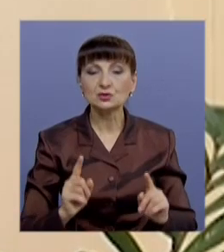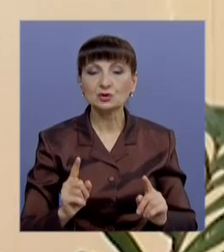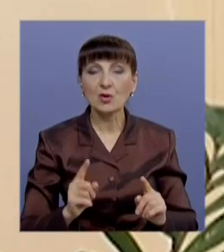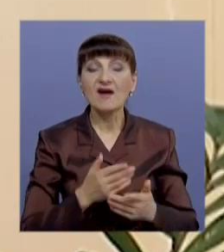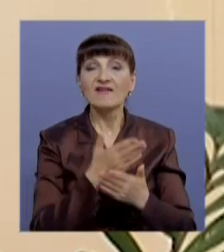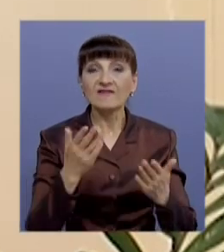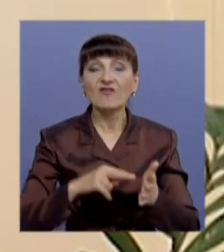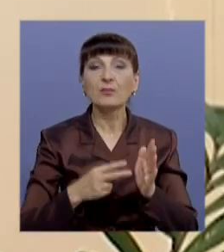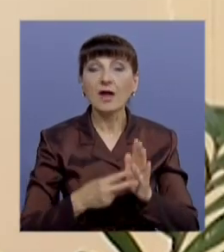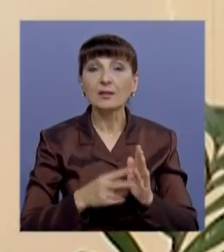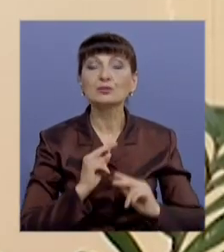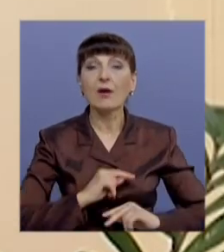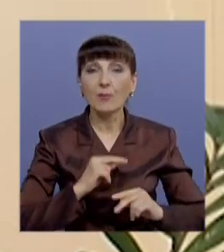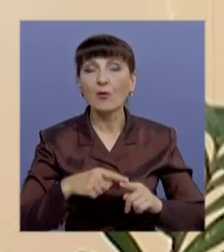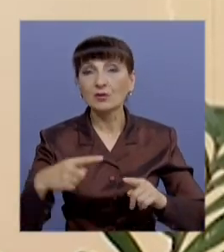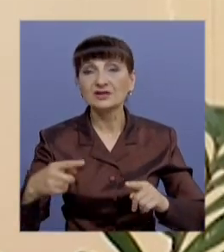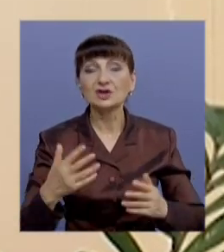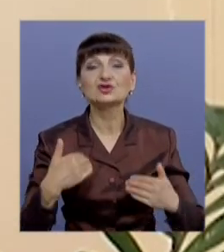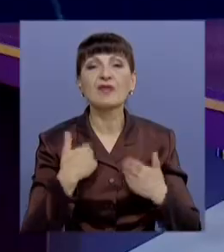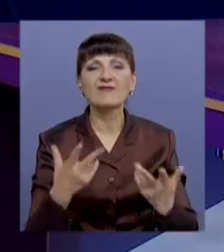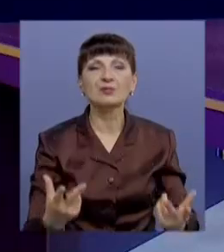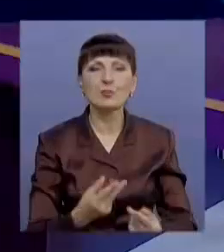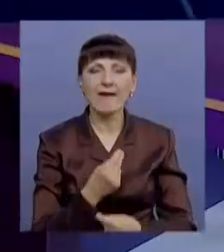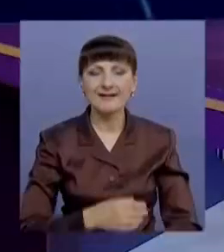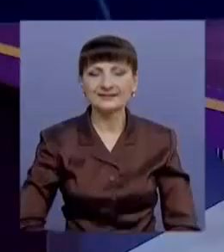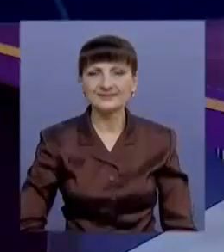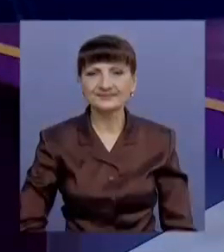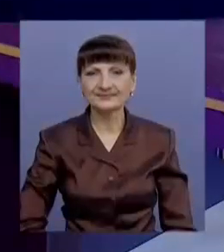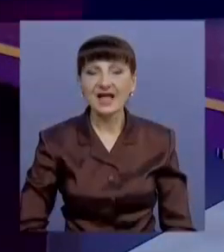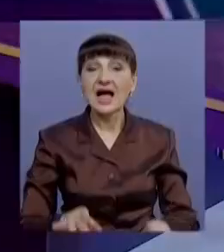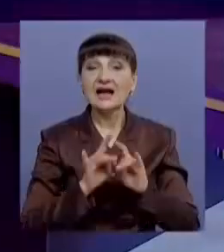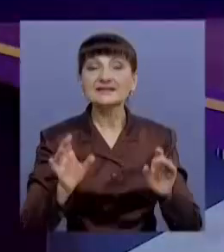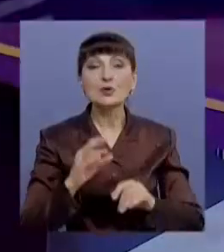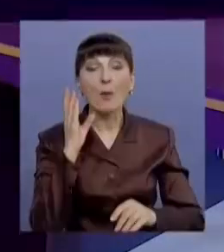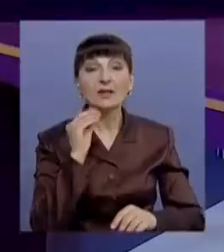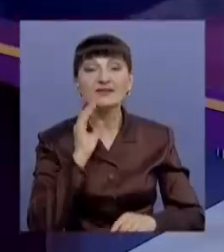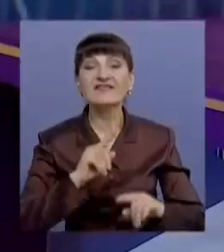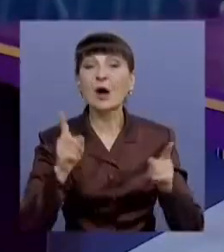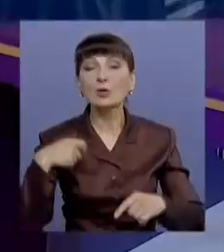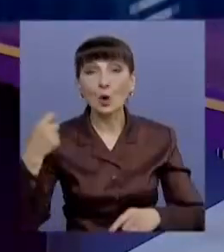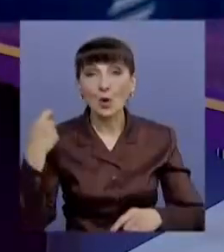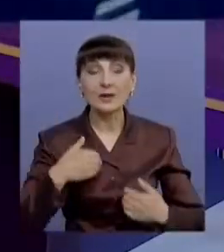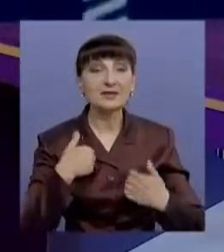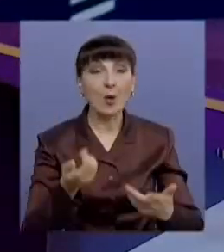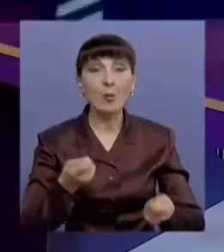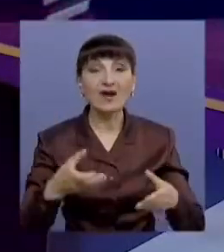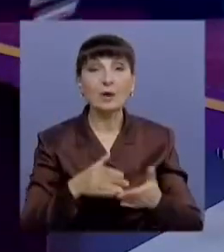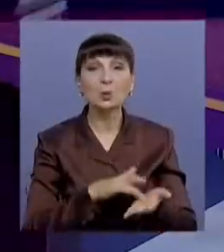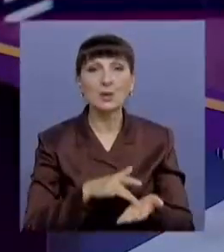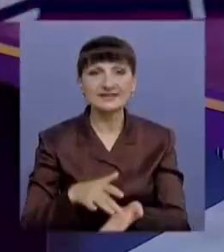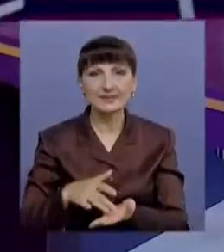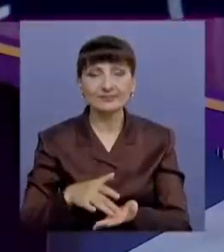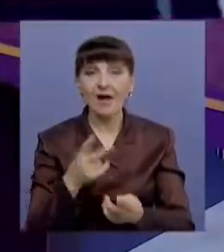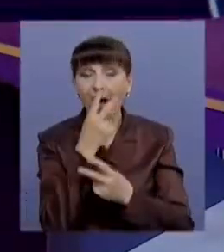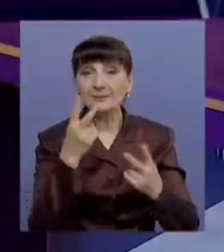вы планово будете выполнять все работы и желаем вам успехов. Рассказать об Алматы в коротком ролике предлагает Управление туризма.